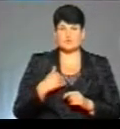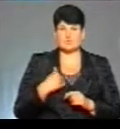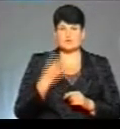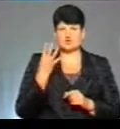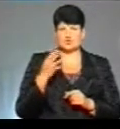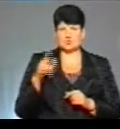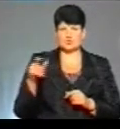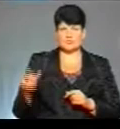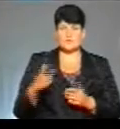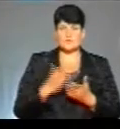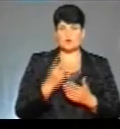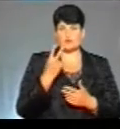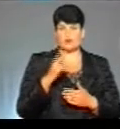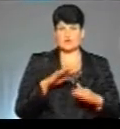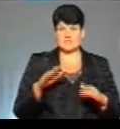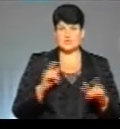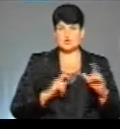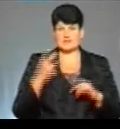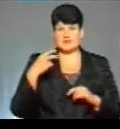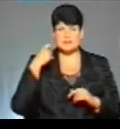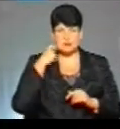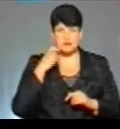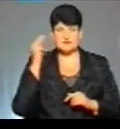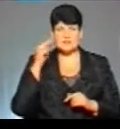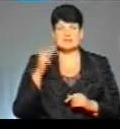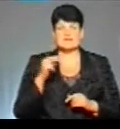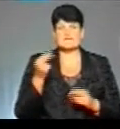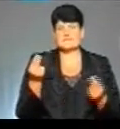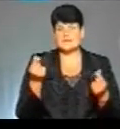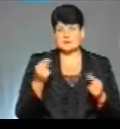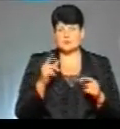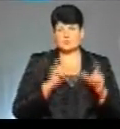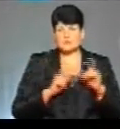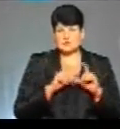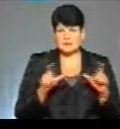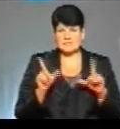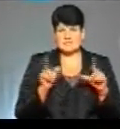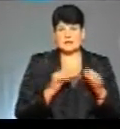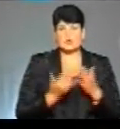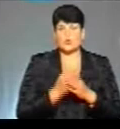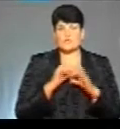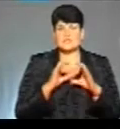складається 4 чоловік, а маю 2 дітей. Студент 20 років, навчається в фінансовій академії, добирається на Новий Світ